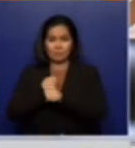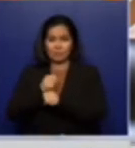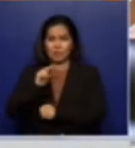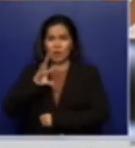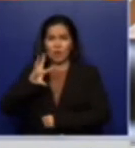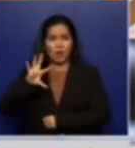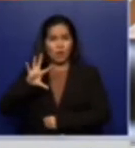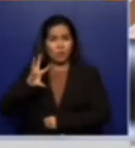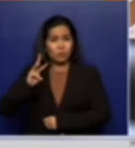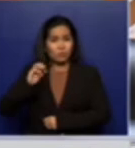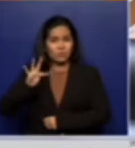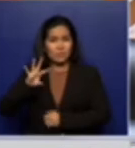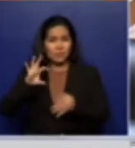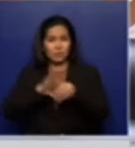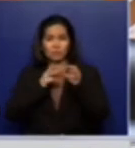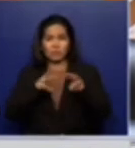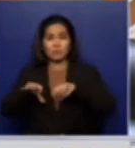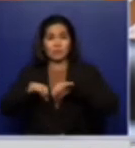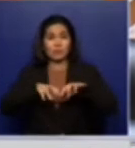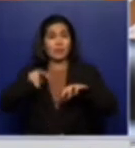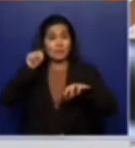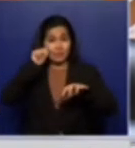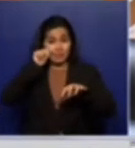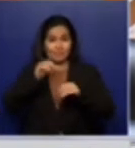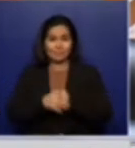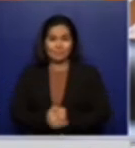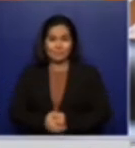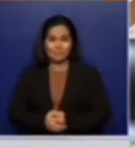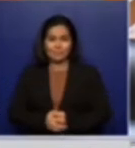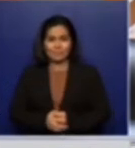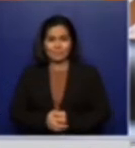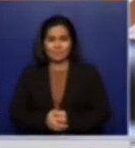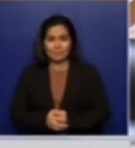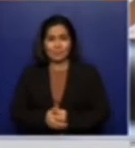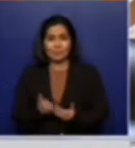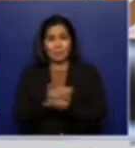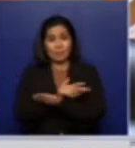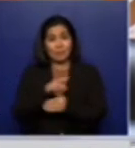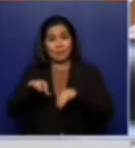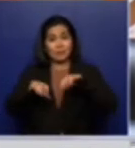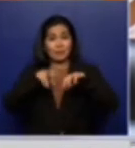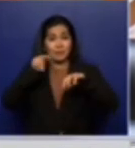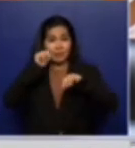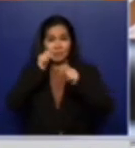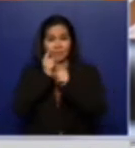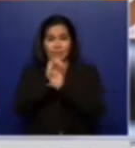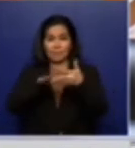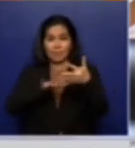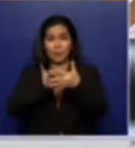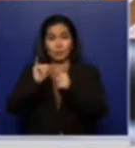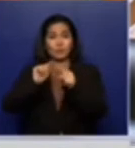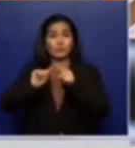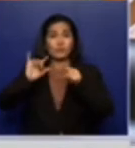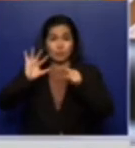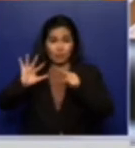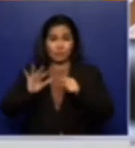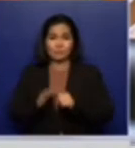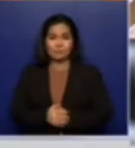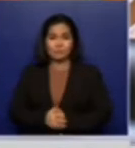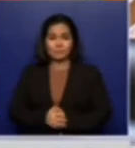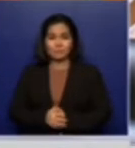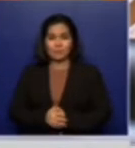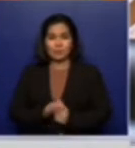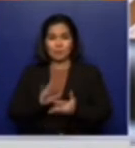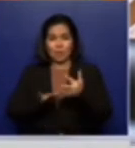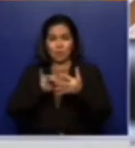บริหารจัดการน้ำหลายท่านก็ได้พูดท่านเขียนไว้ในยุทธศาสตร์ที่5ยุทธศาสตร์ทั้งหม